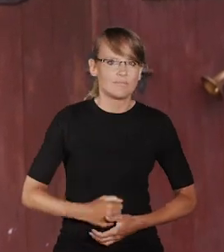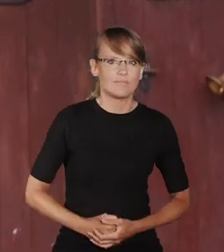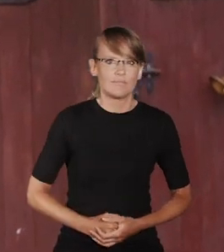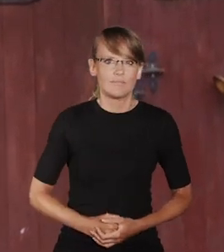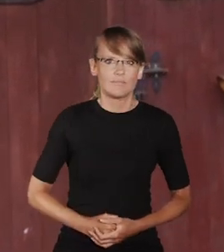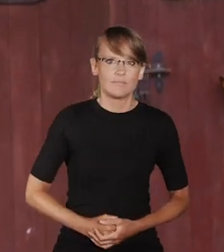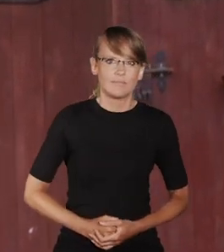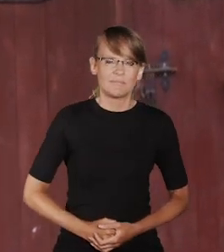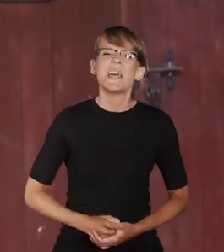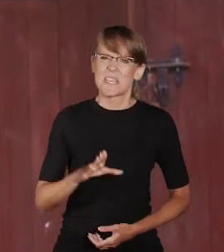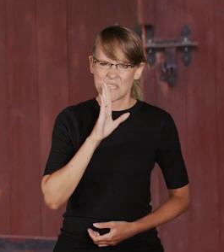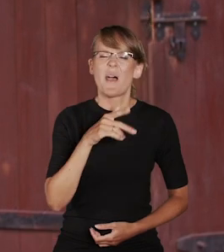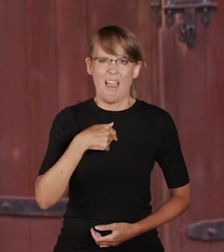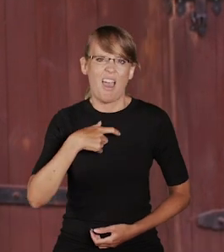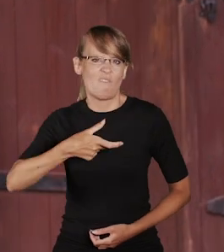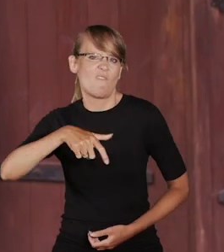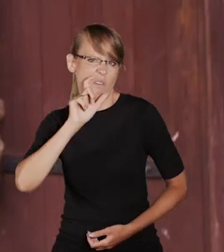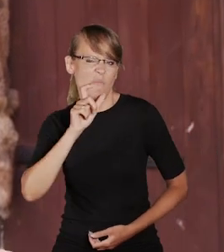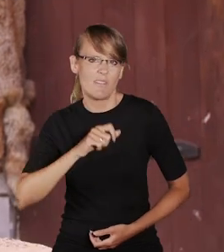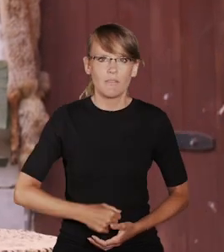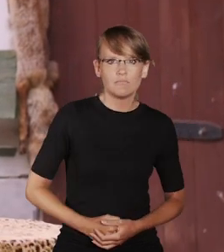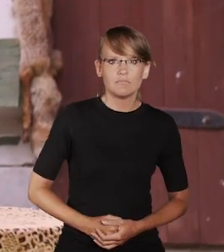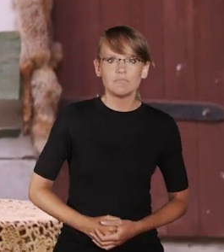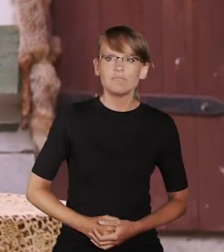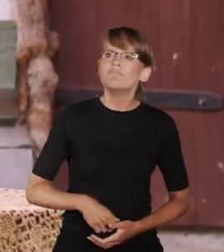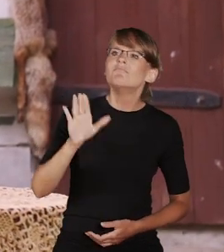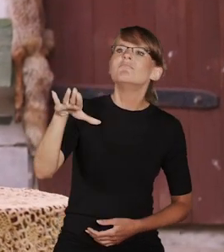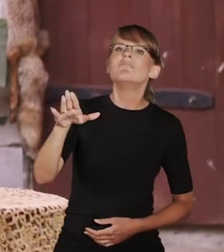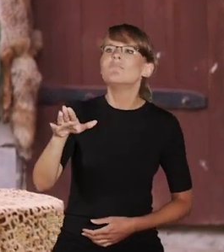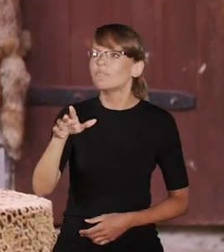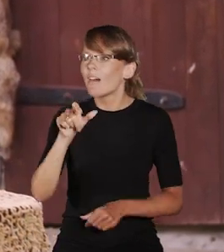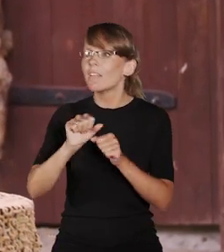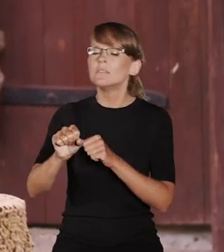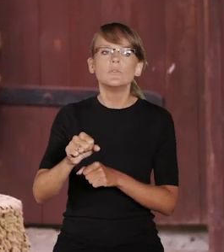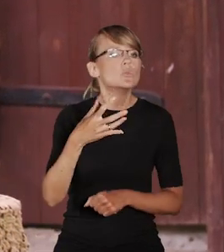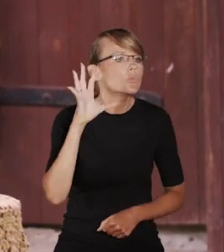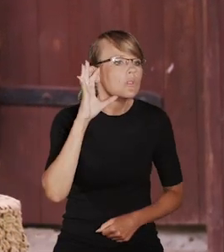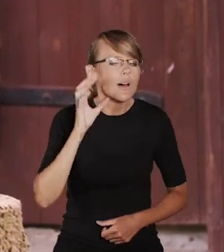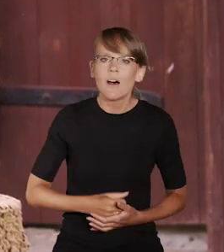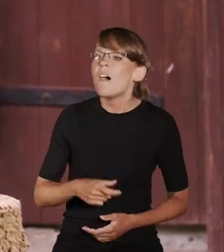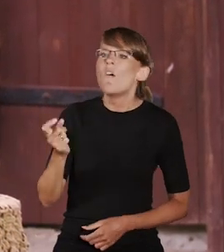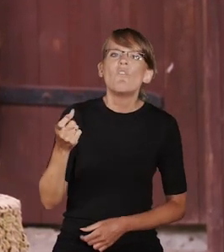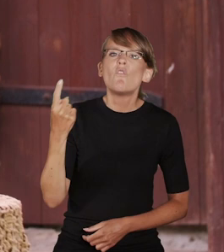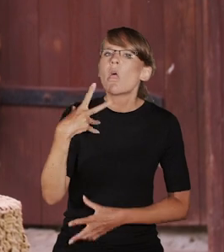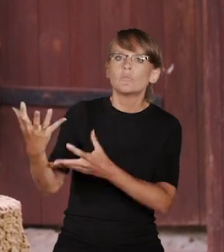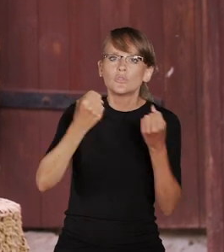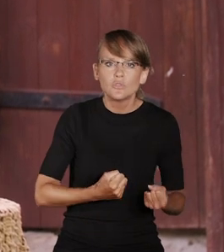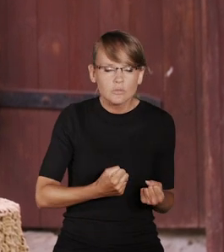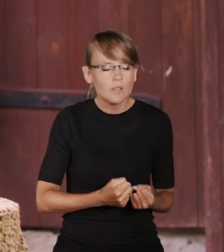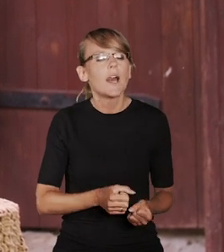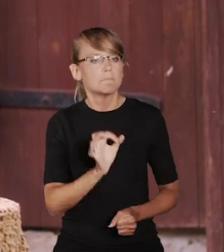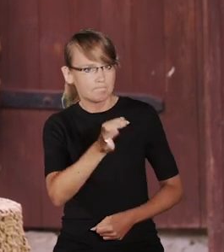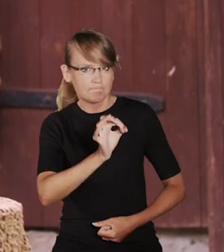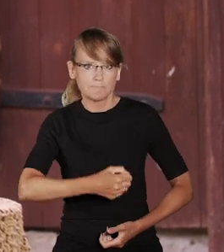Ach, łeb mi pęka. Łódki bym się. Wódki bym się napił. Albo co? No i chyba